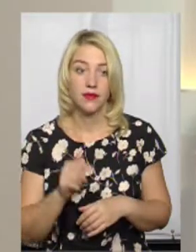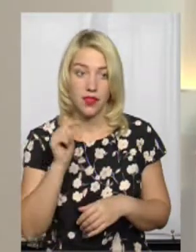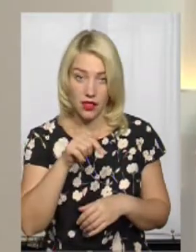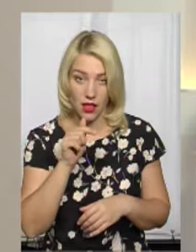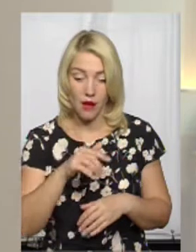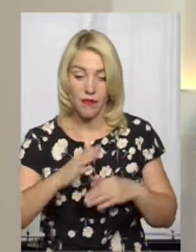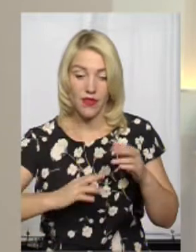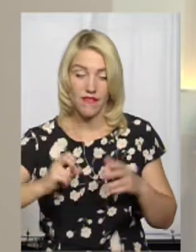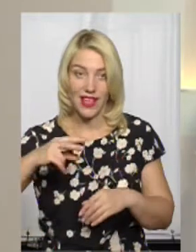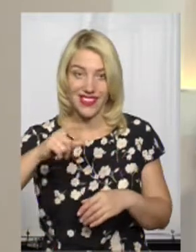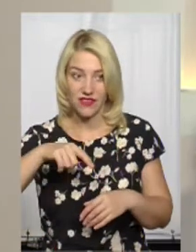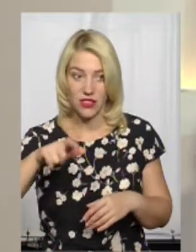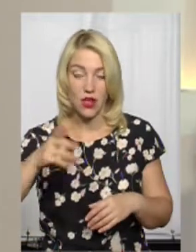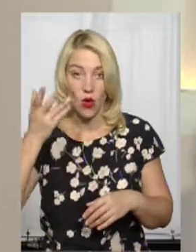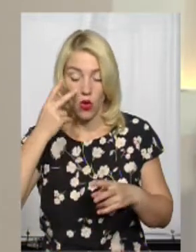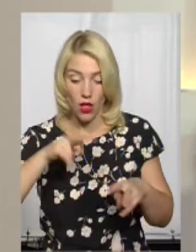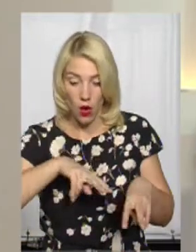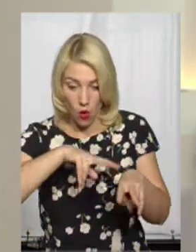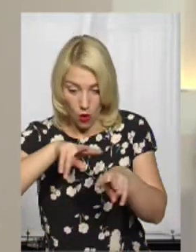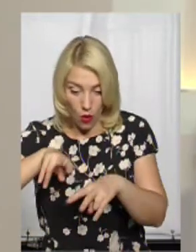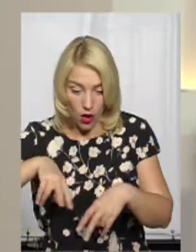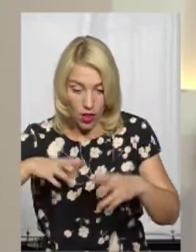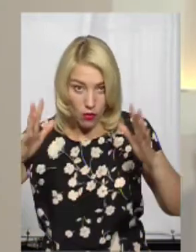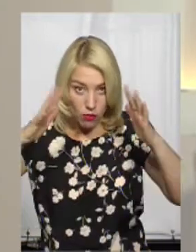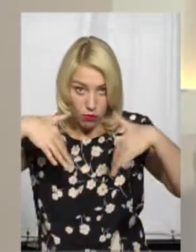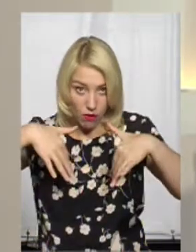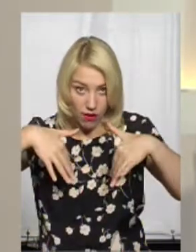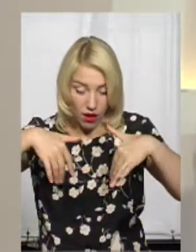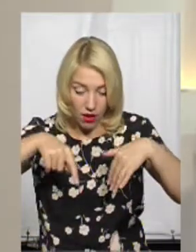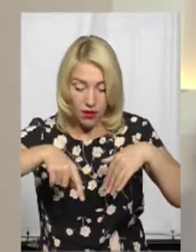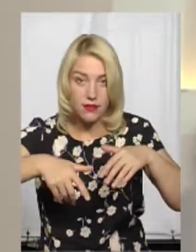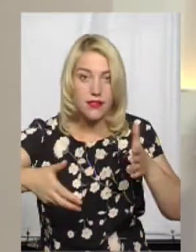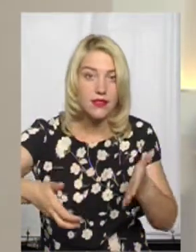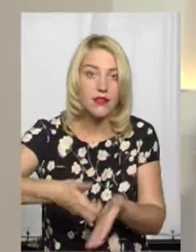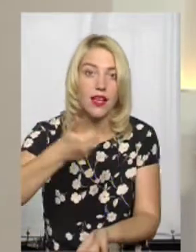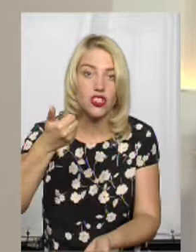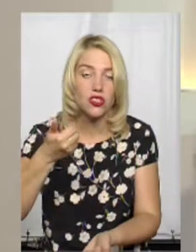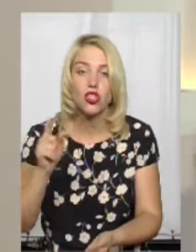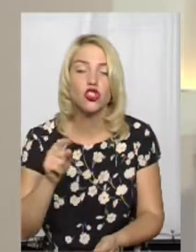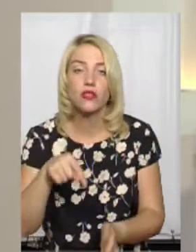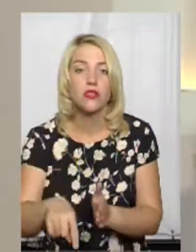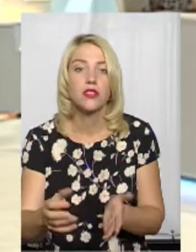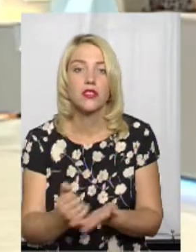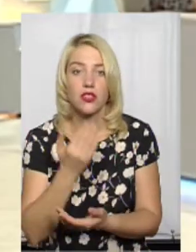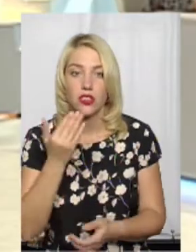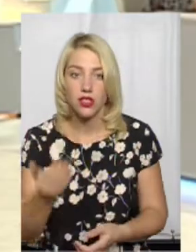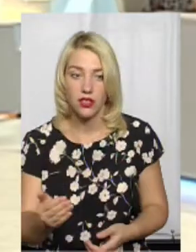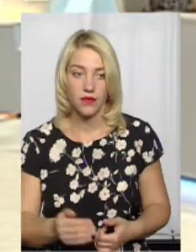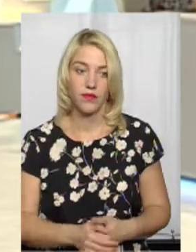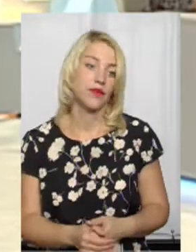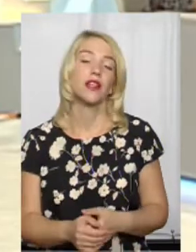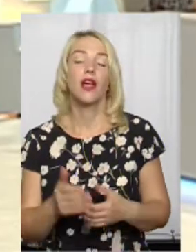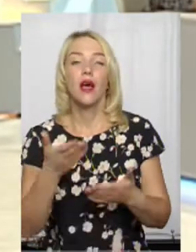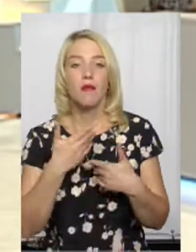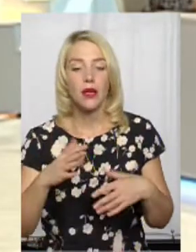там фахівці, коли оглянули провалля, дещо знайшли. Пане Сергію, що там знайшли? Теж ми